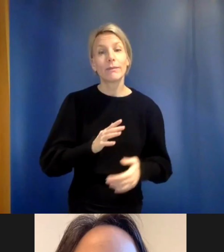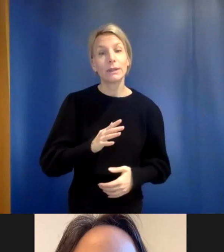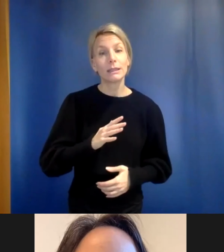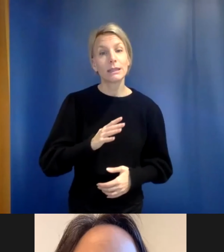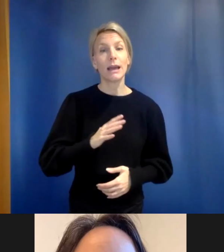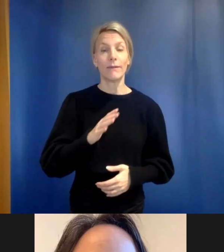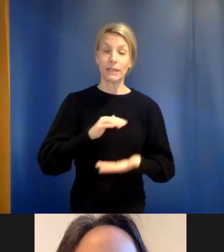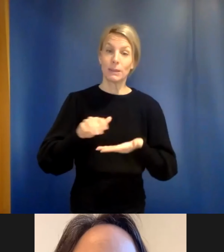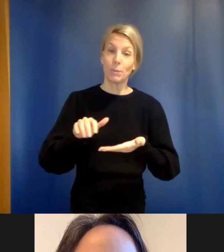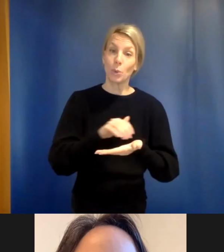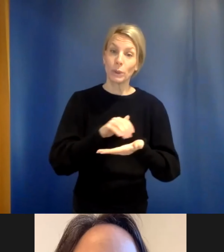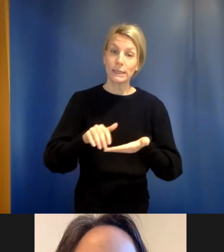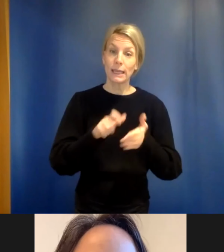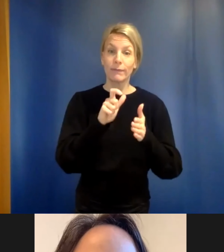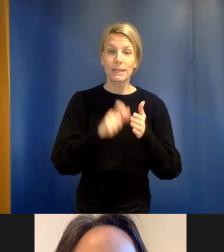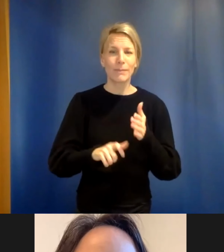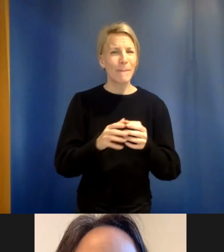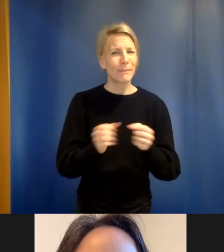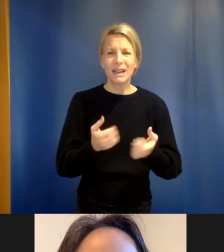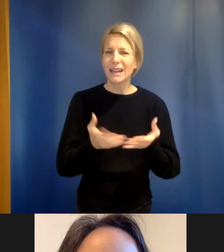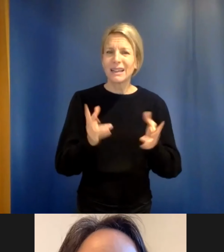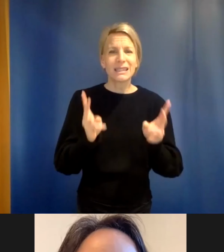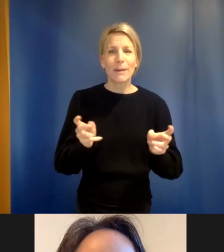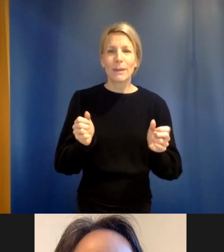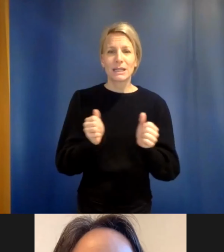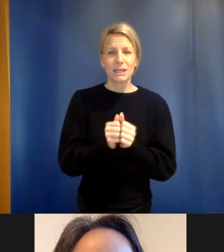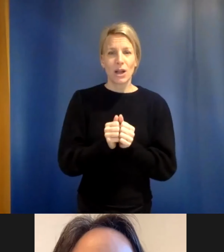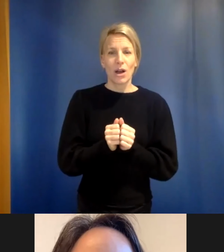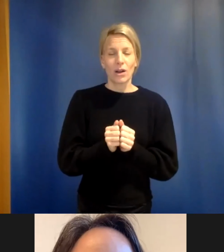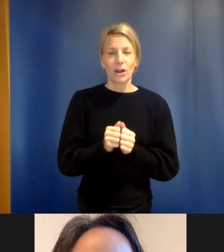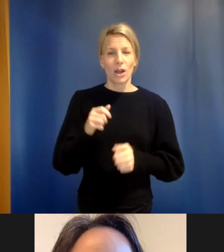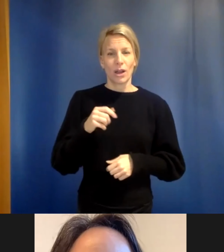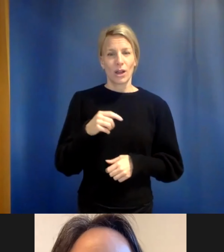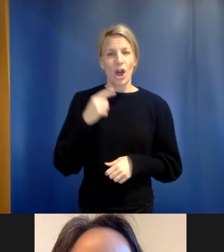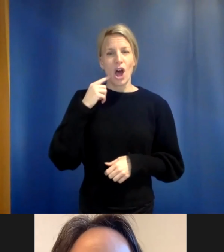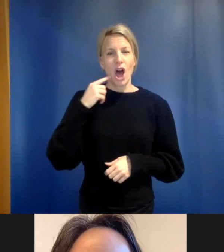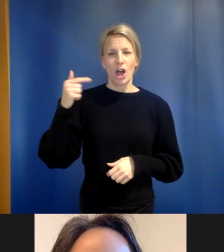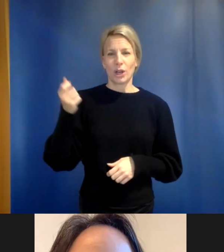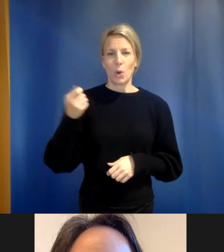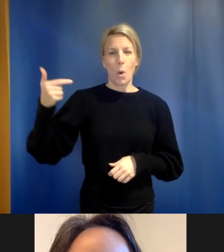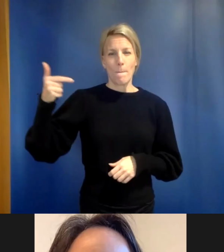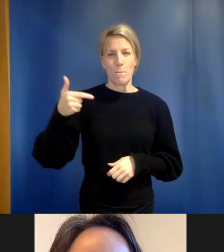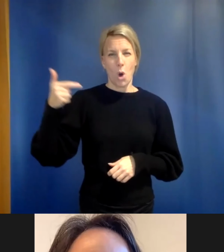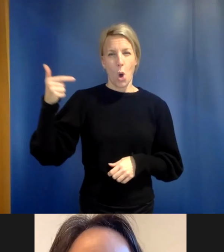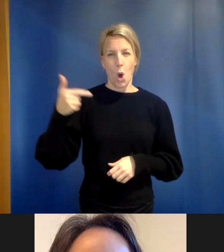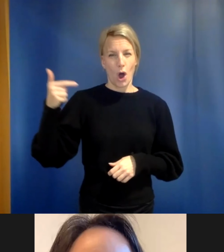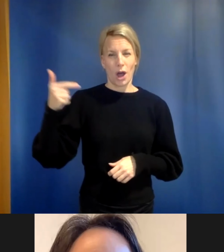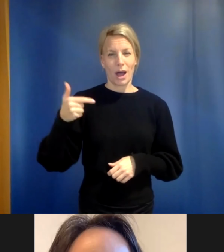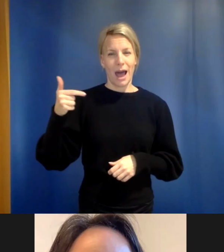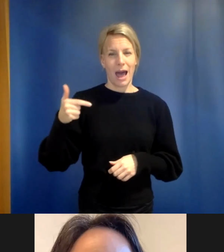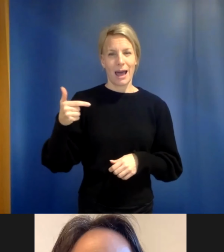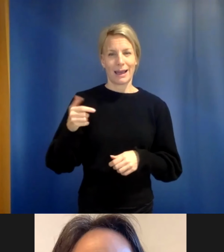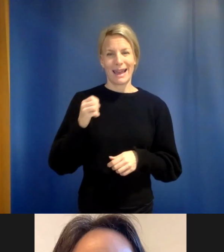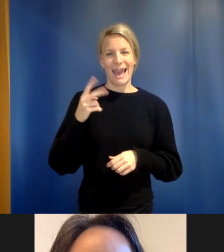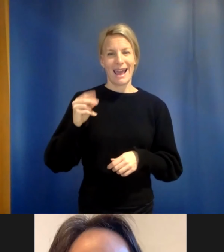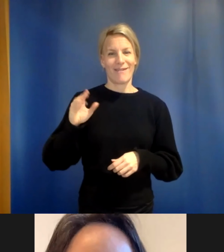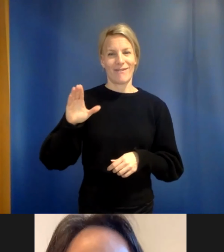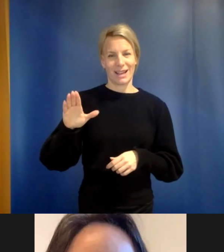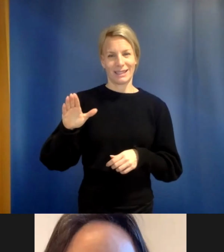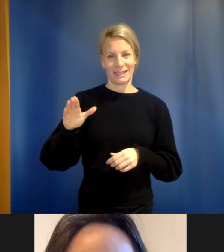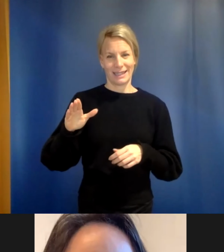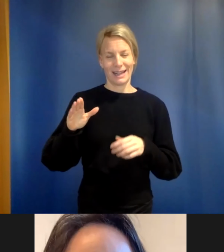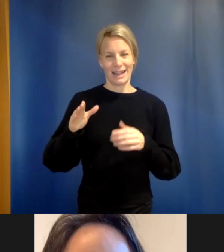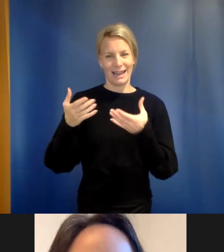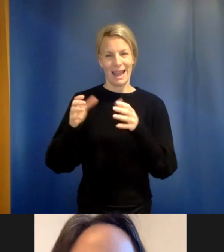tryckta i punktskrift, men det är ju inte samma sak. För de kräver att du ser. Ja du